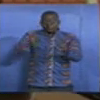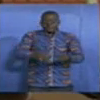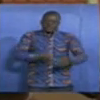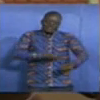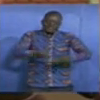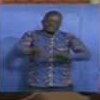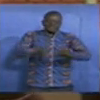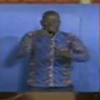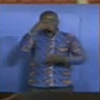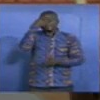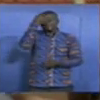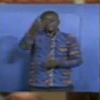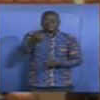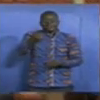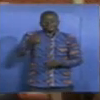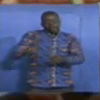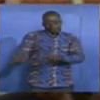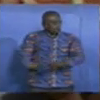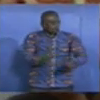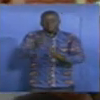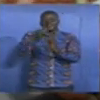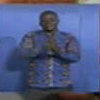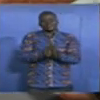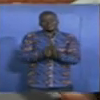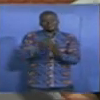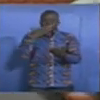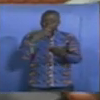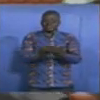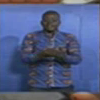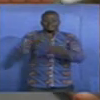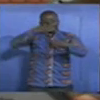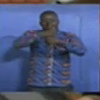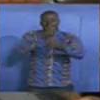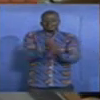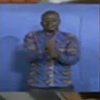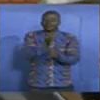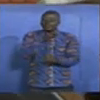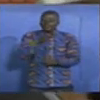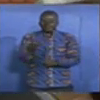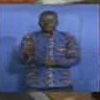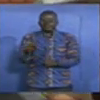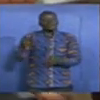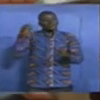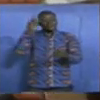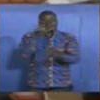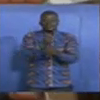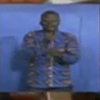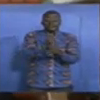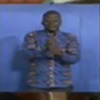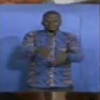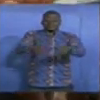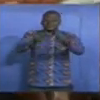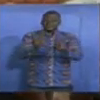par rapport aux actions qui sont utiles pour créer au Burkina un mécanisme qui va permettre à